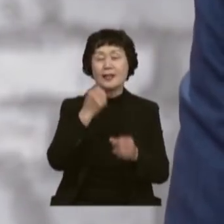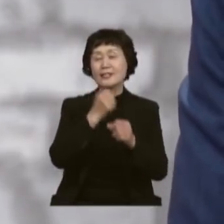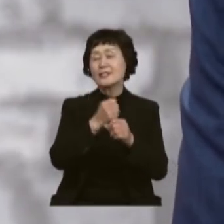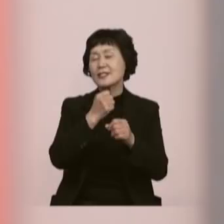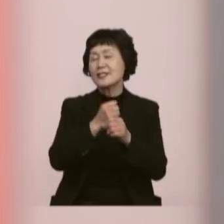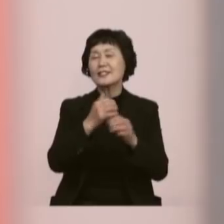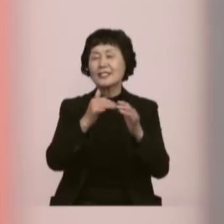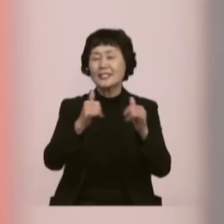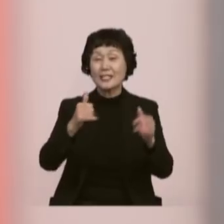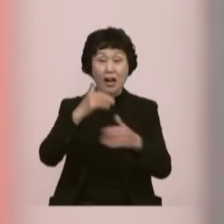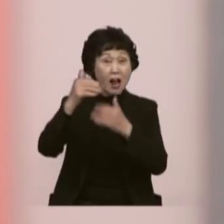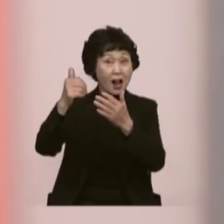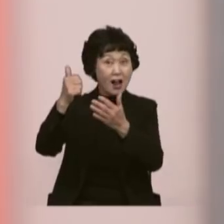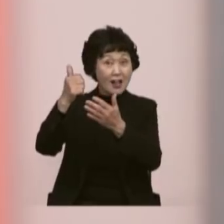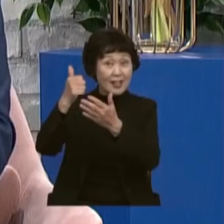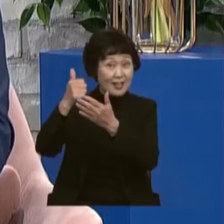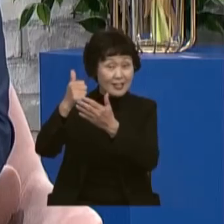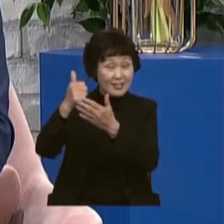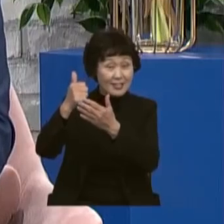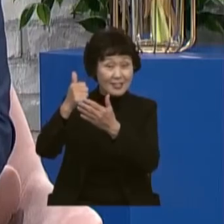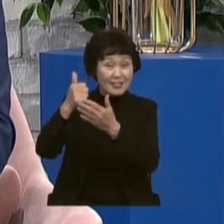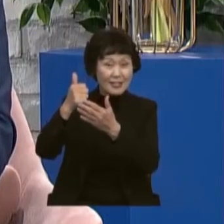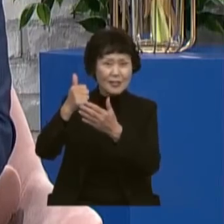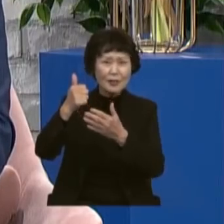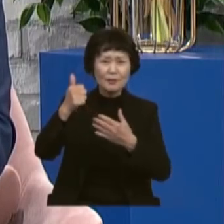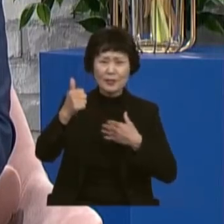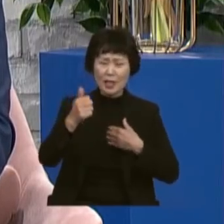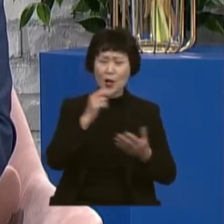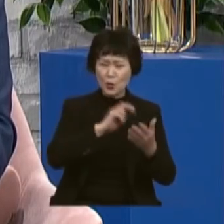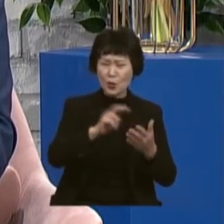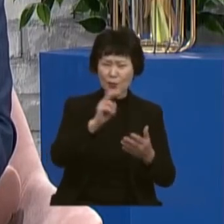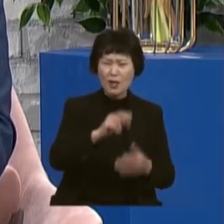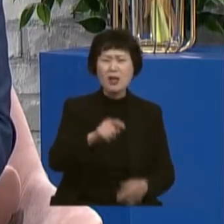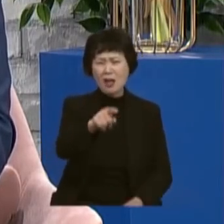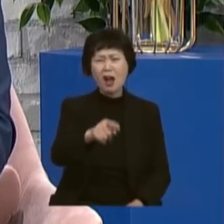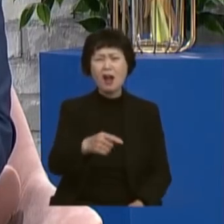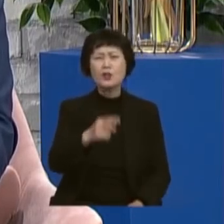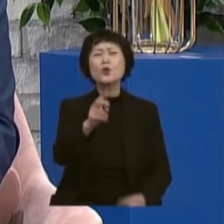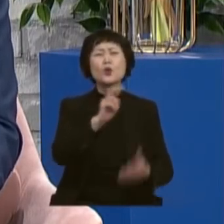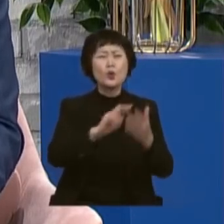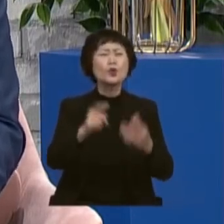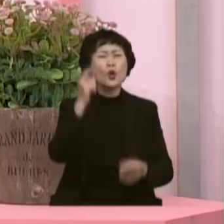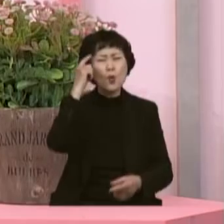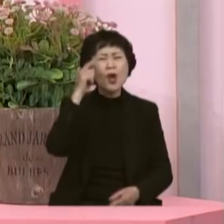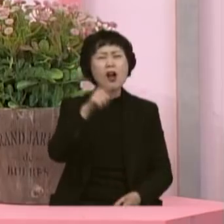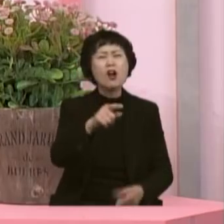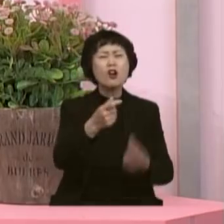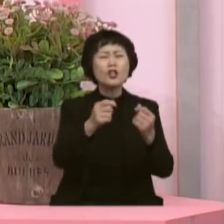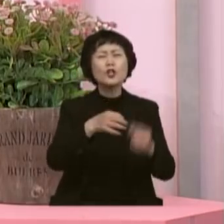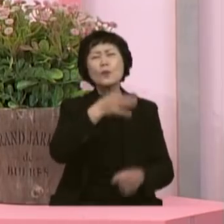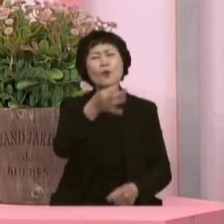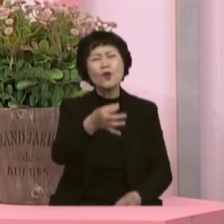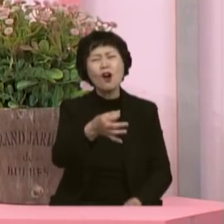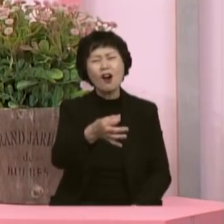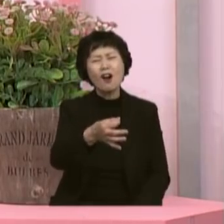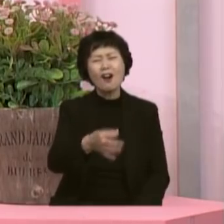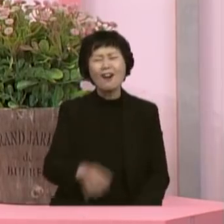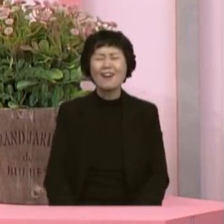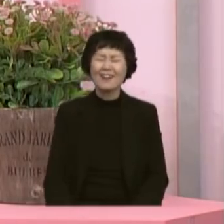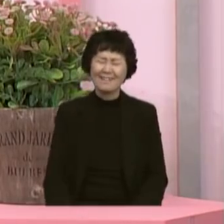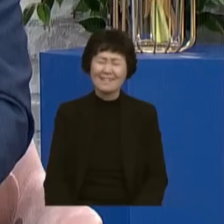부분을 부렸어요. 그랬더니 너는 왜 노래를 그렇게 하니? 그래서 너무 혼이